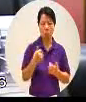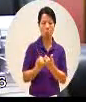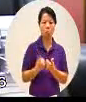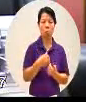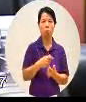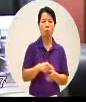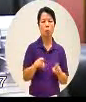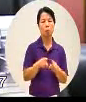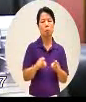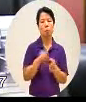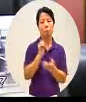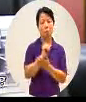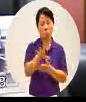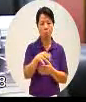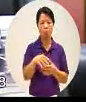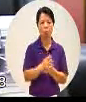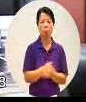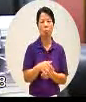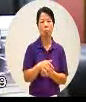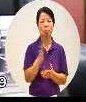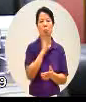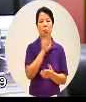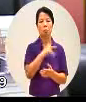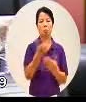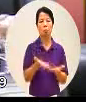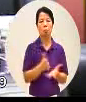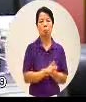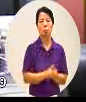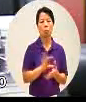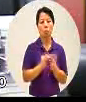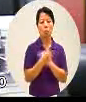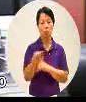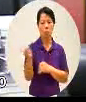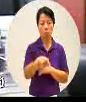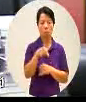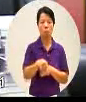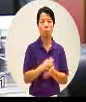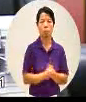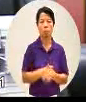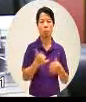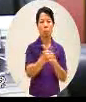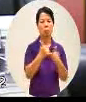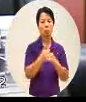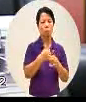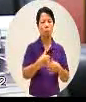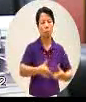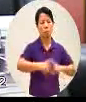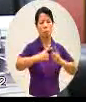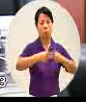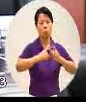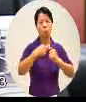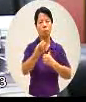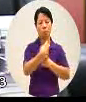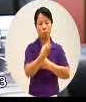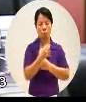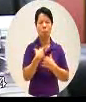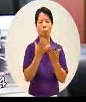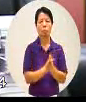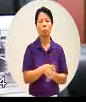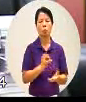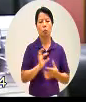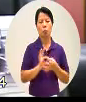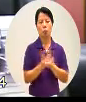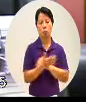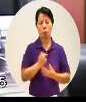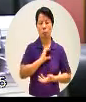跟你建议不好吗？为什么要来这讲？ 这个我们 也。让乡亲你给我欢迎，啊，我一直给你欢迎提案，那也拢无效。 有